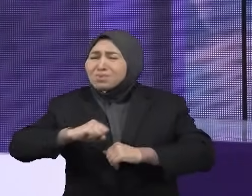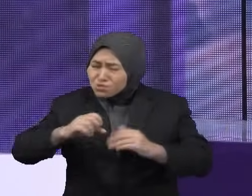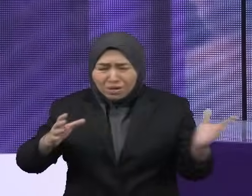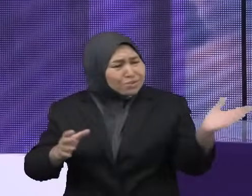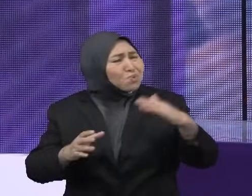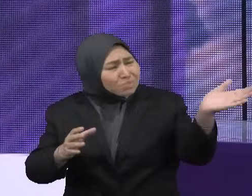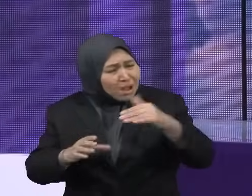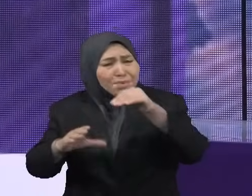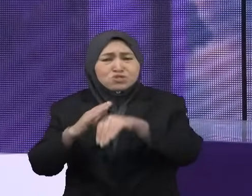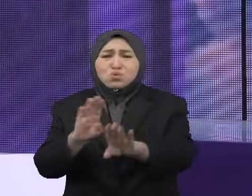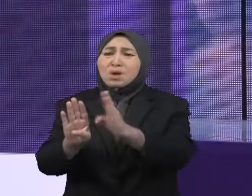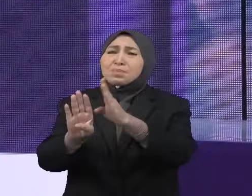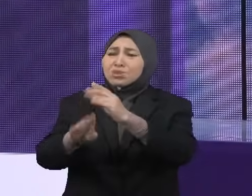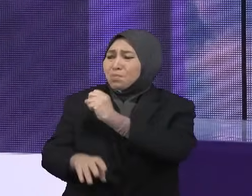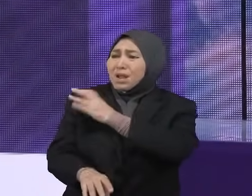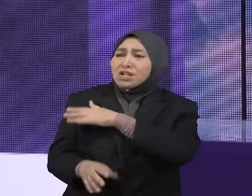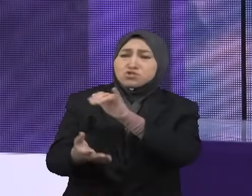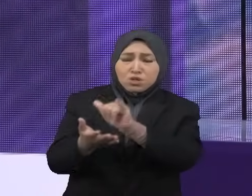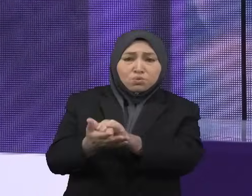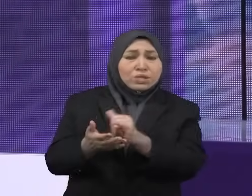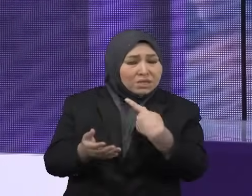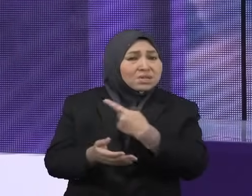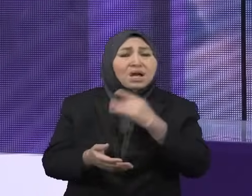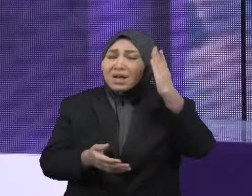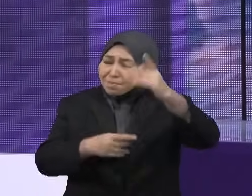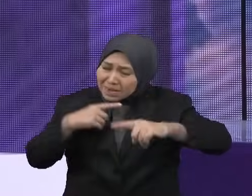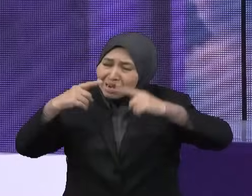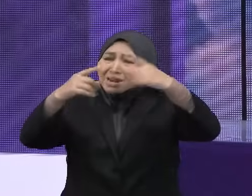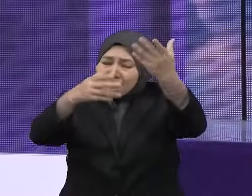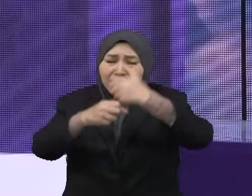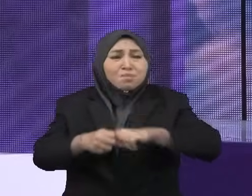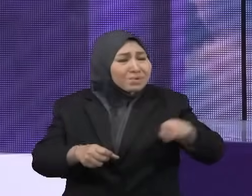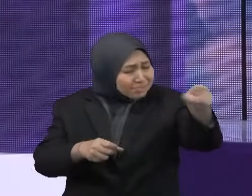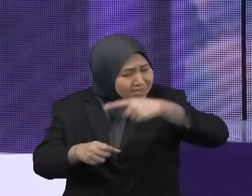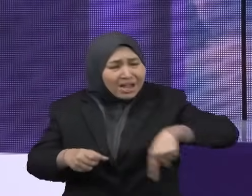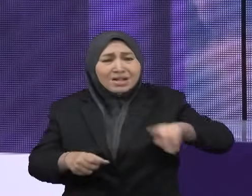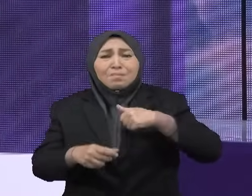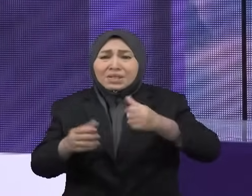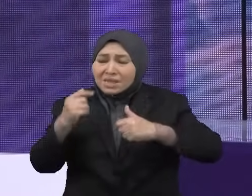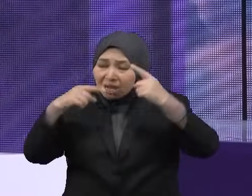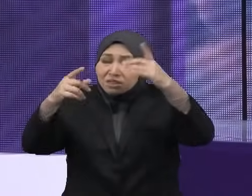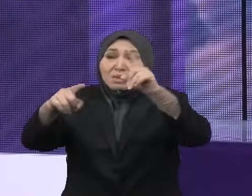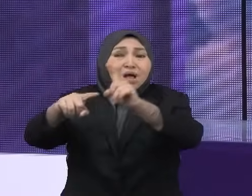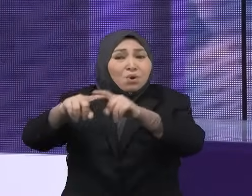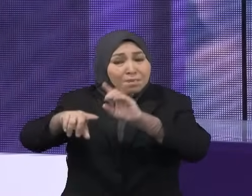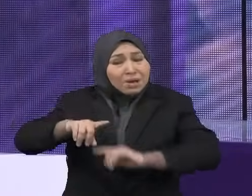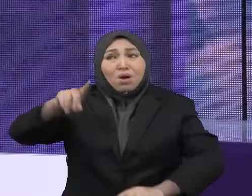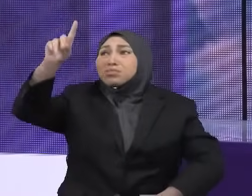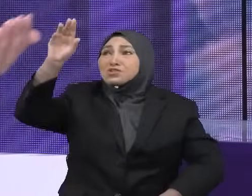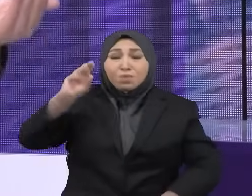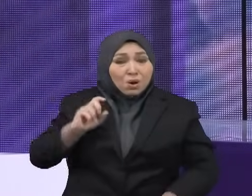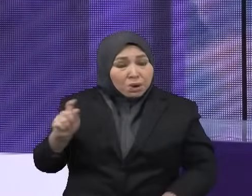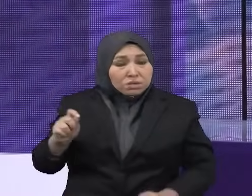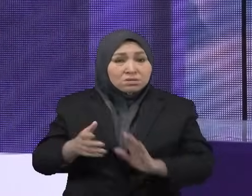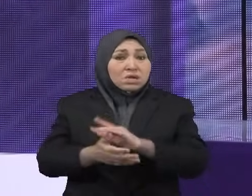ke pintu Palestin tersebut dan kita akan menang. Ya, kamu akan menang dan kita bertawakal kepada Allah Subhanahu Wa Taala.